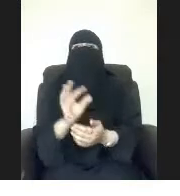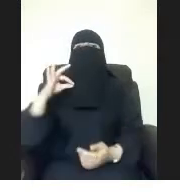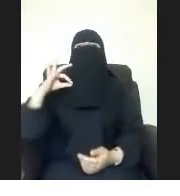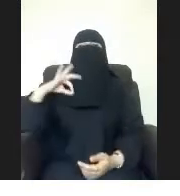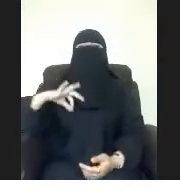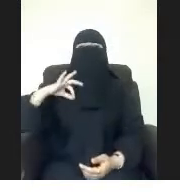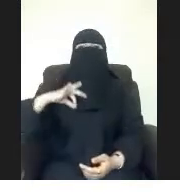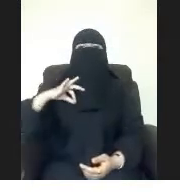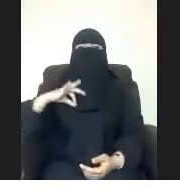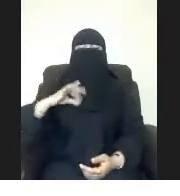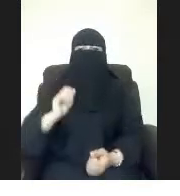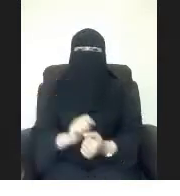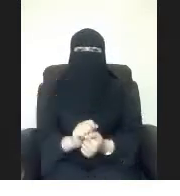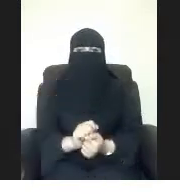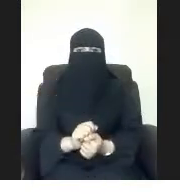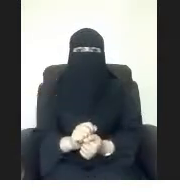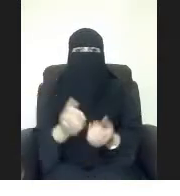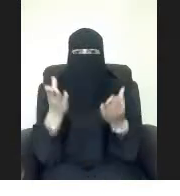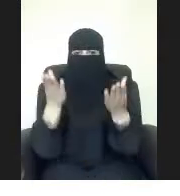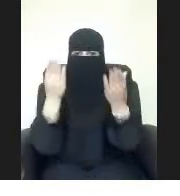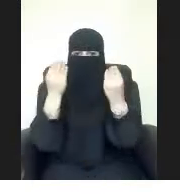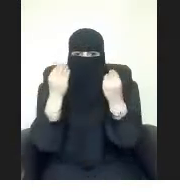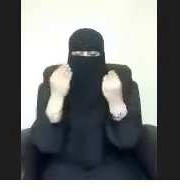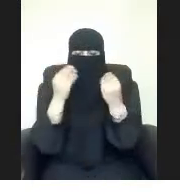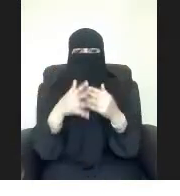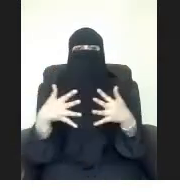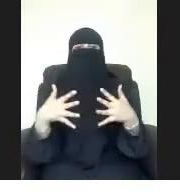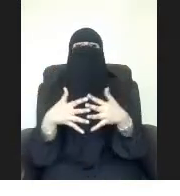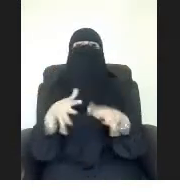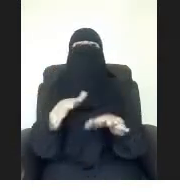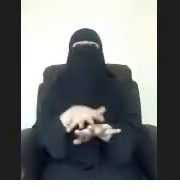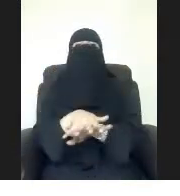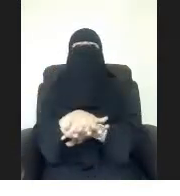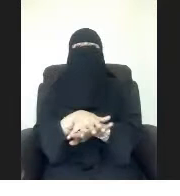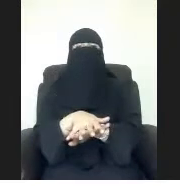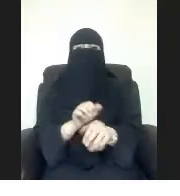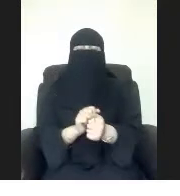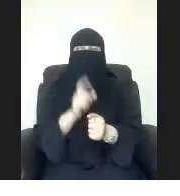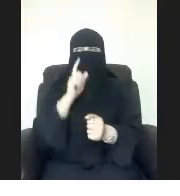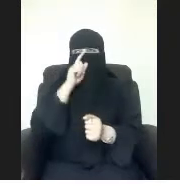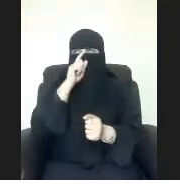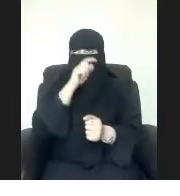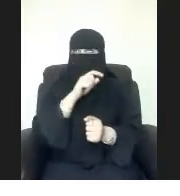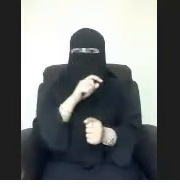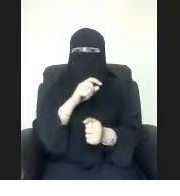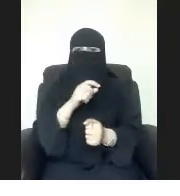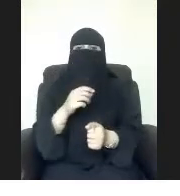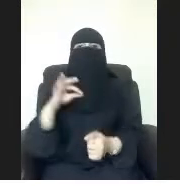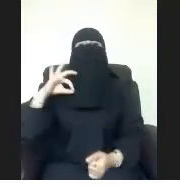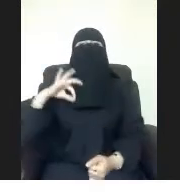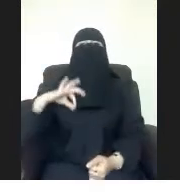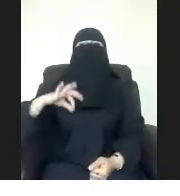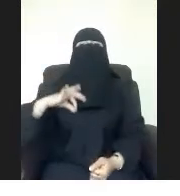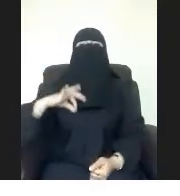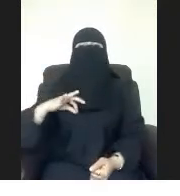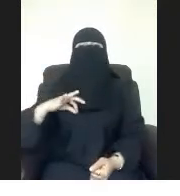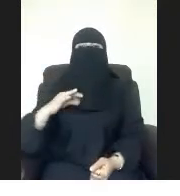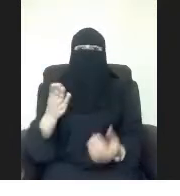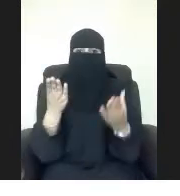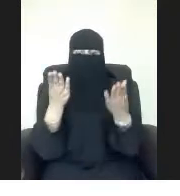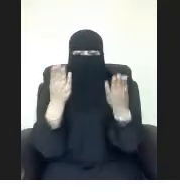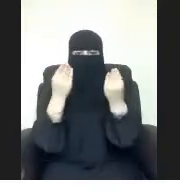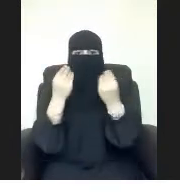وتكون مخرجات التعلم محققة لمعايير الفاعلية والكفاءة وقبول